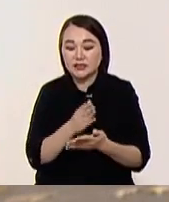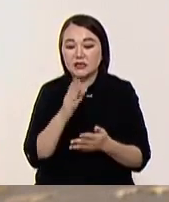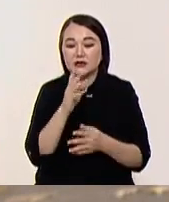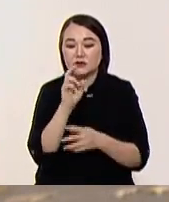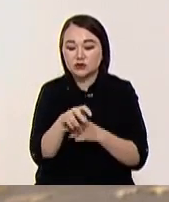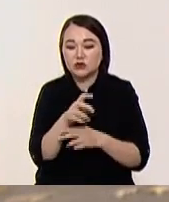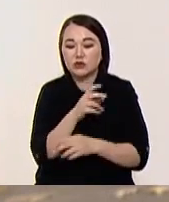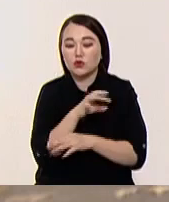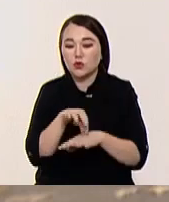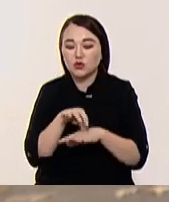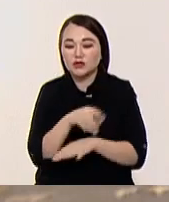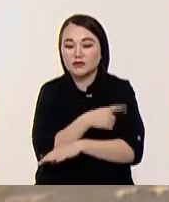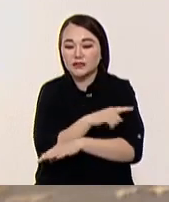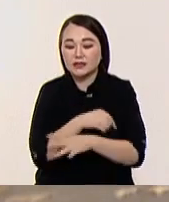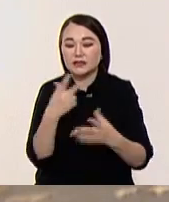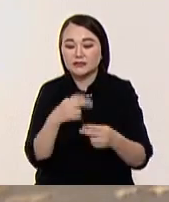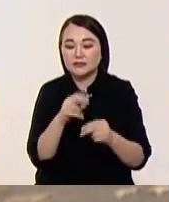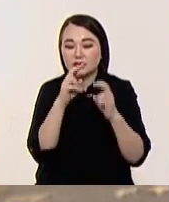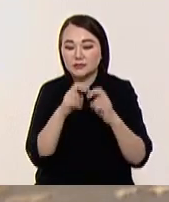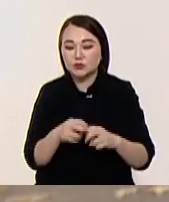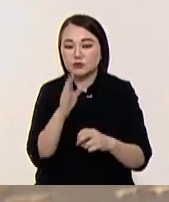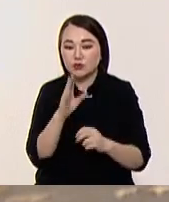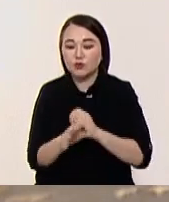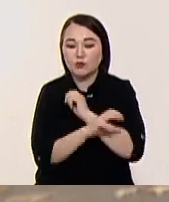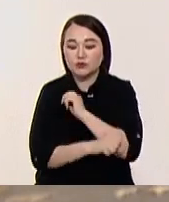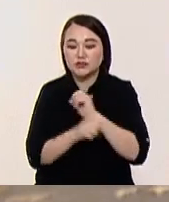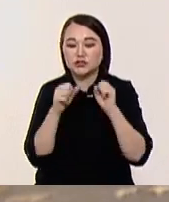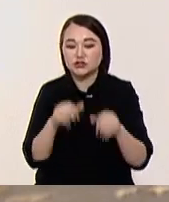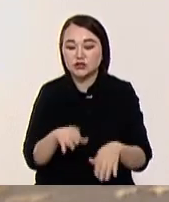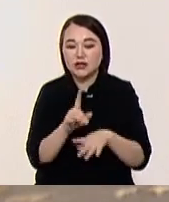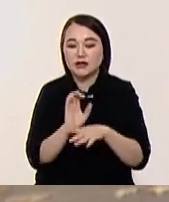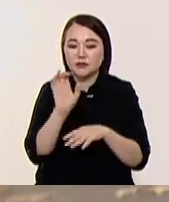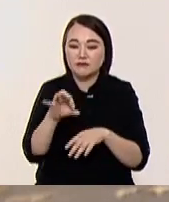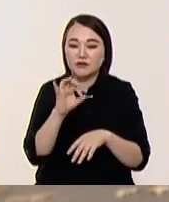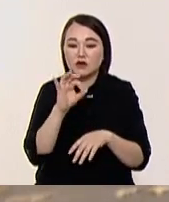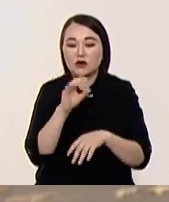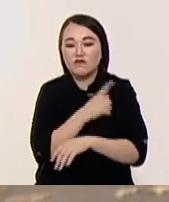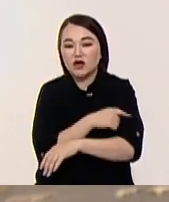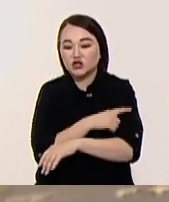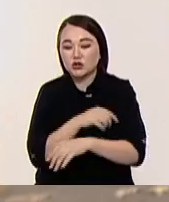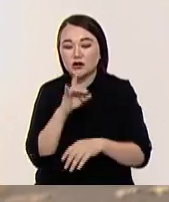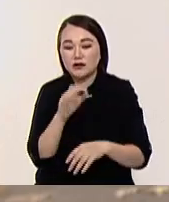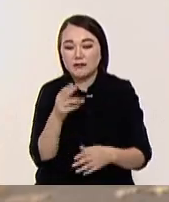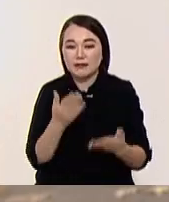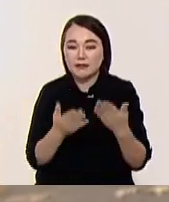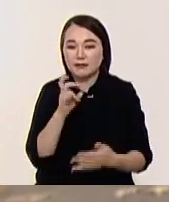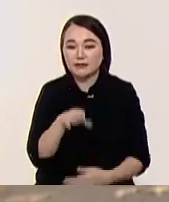городской кожвендиспансер, где дерматолог вас осмотрит и после чего уже решит отправить вас к онкологу или нет.